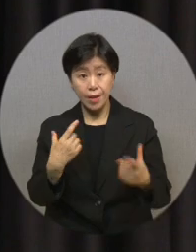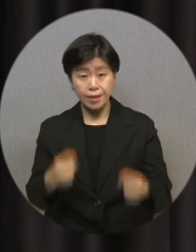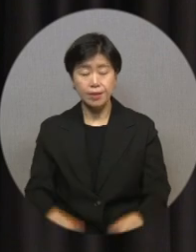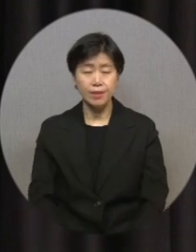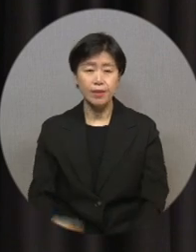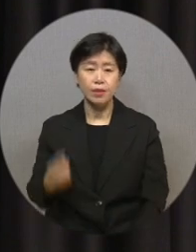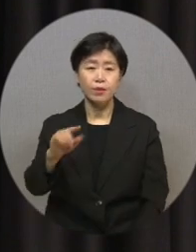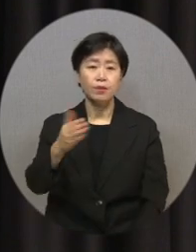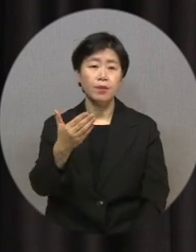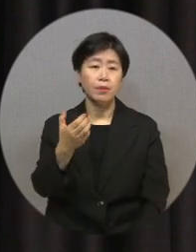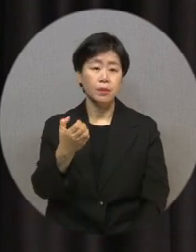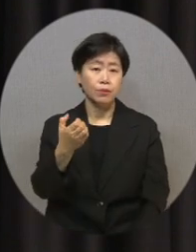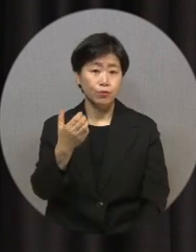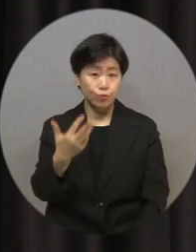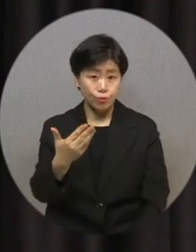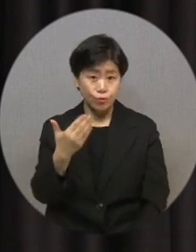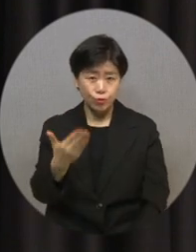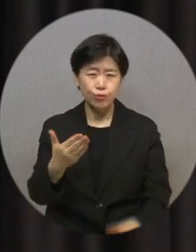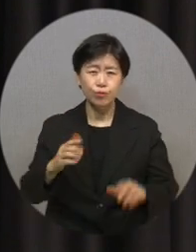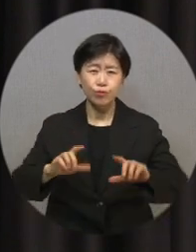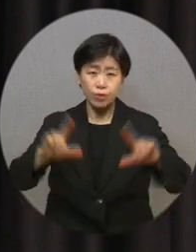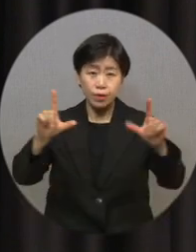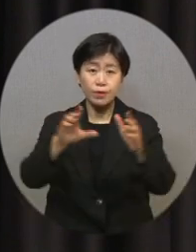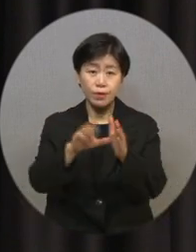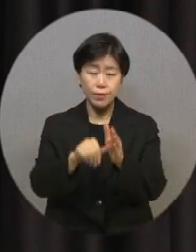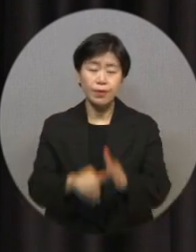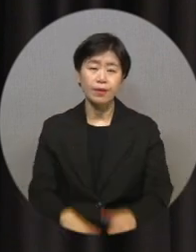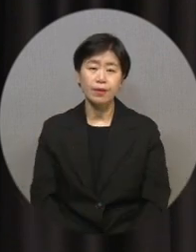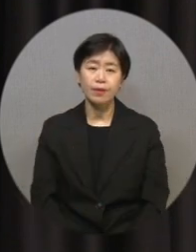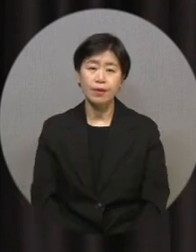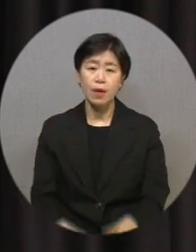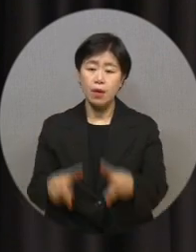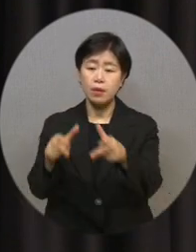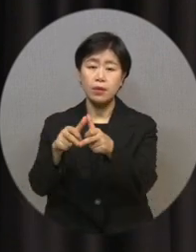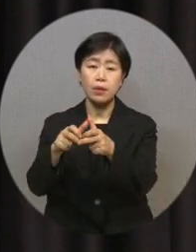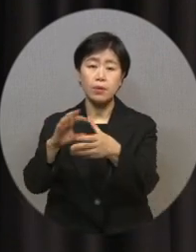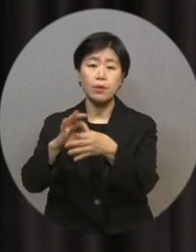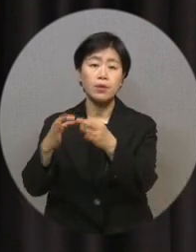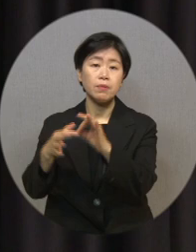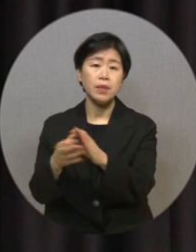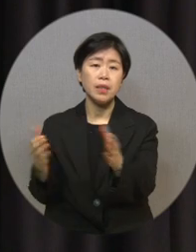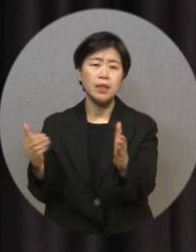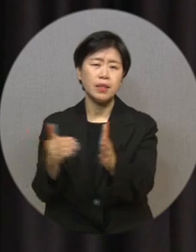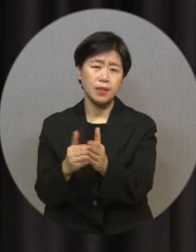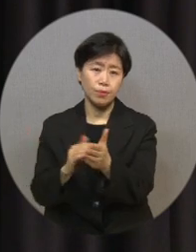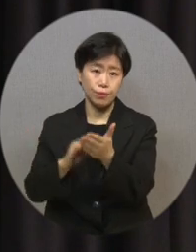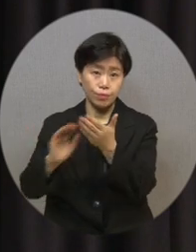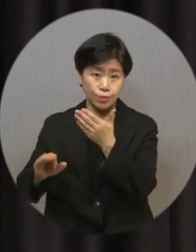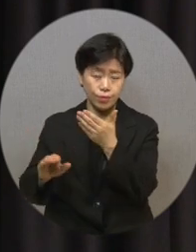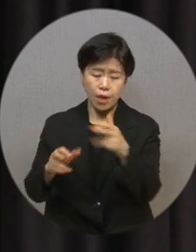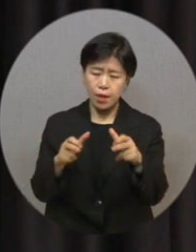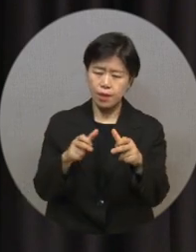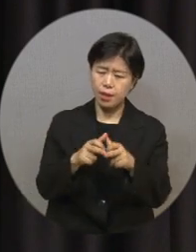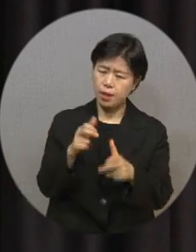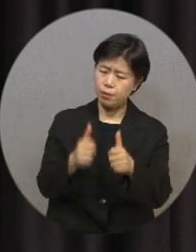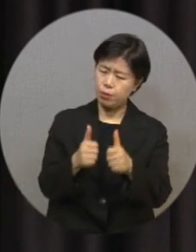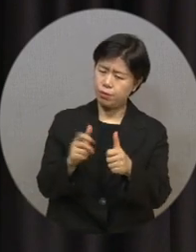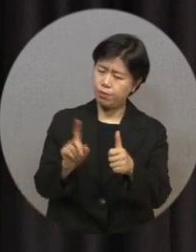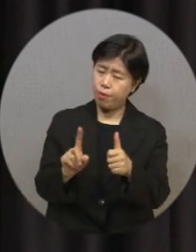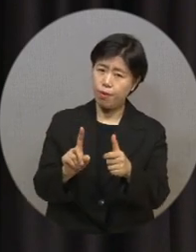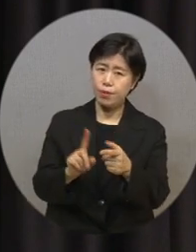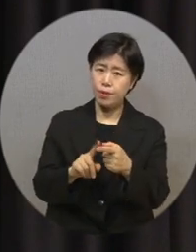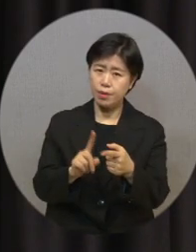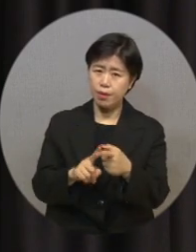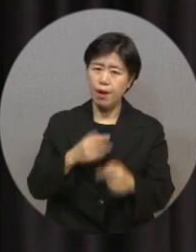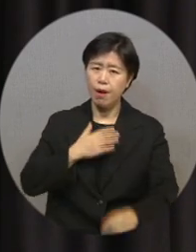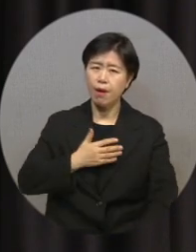1989년도에 올림픽이 장애인 올림픽이 끝나면서 장애인 스포츠에 대한 저변 학대나 이런 것들이 필요해서